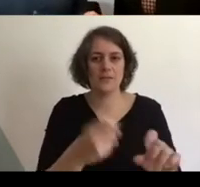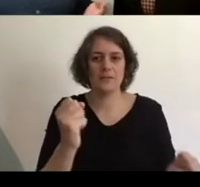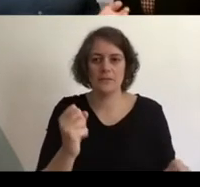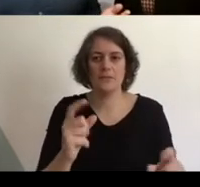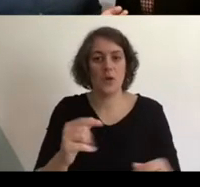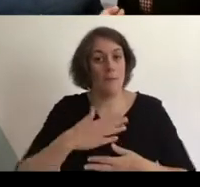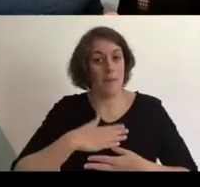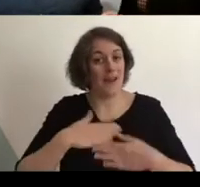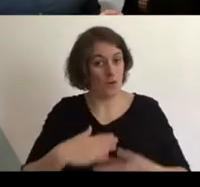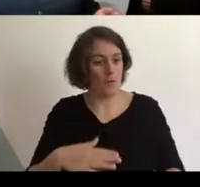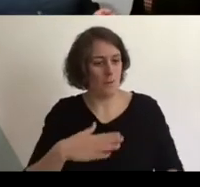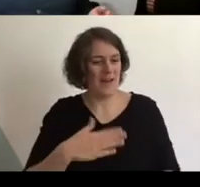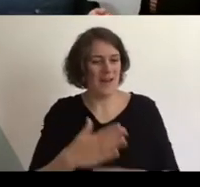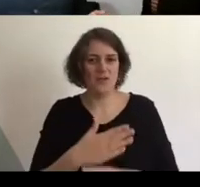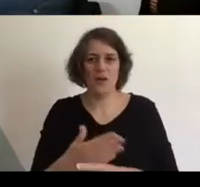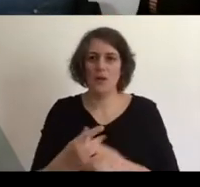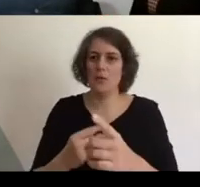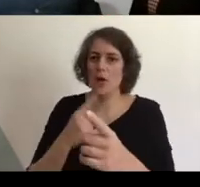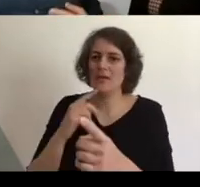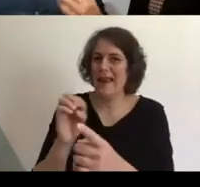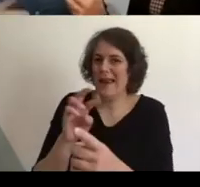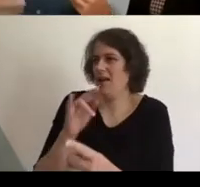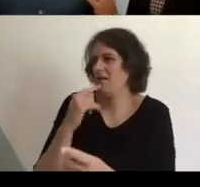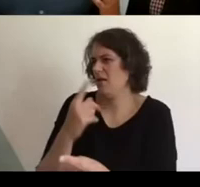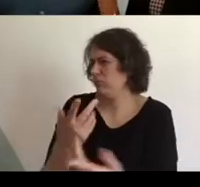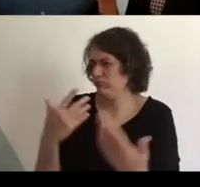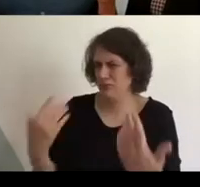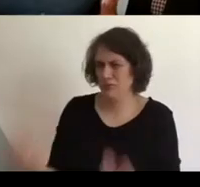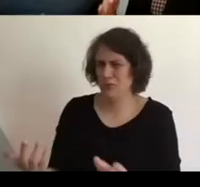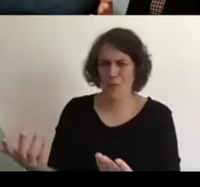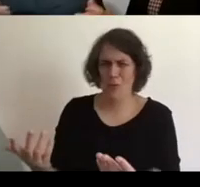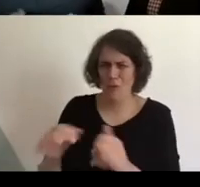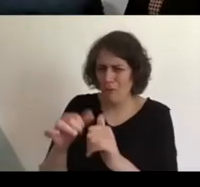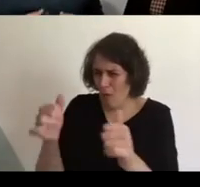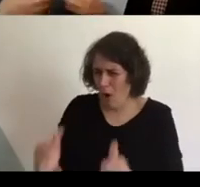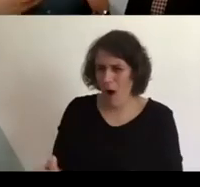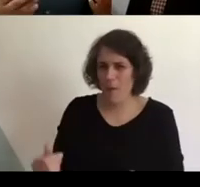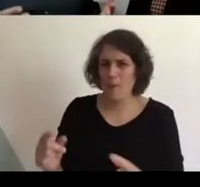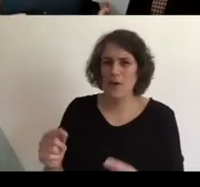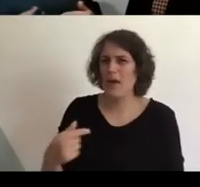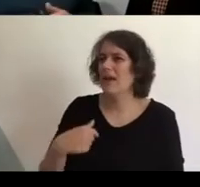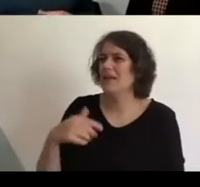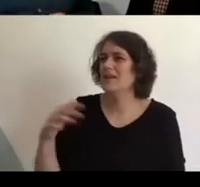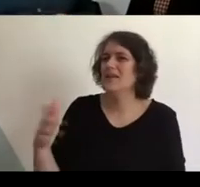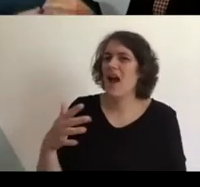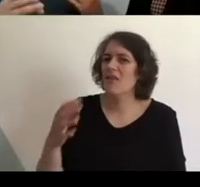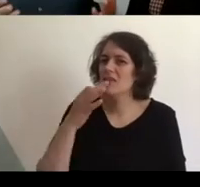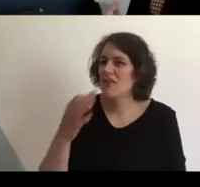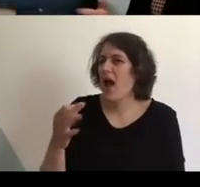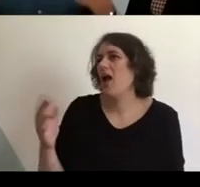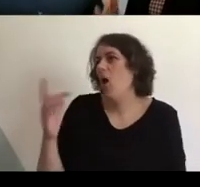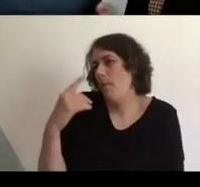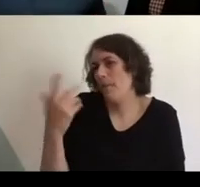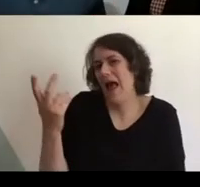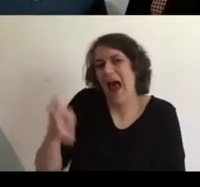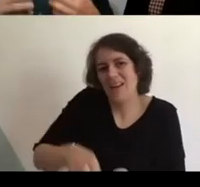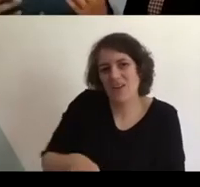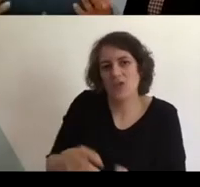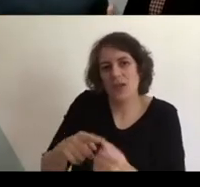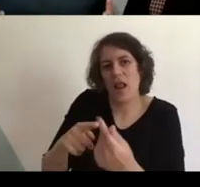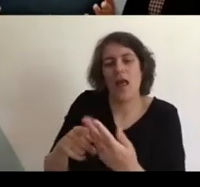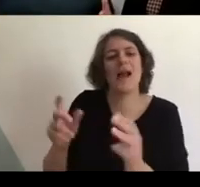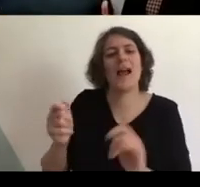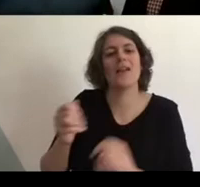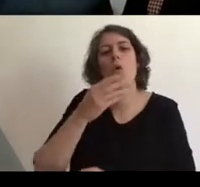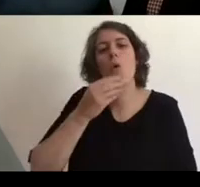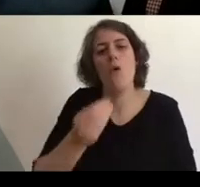Entscheidung. Und die Art und Weise geht einfach nicht. Also wenn ich sage, ich darf Sie das nicht, würde es Ihnen was ausmachen, wenn ich und so weiter. Man kann es ja